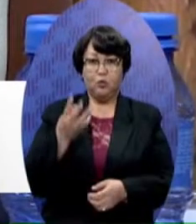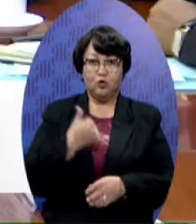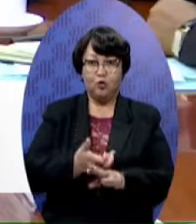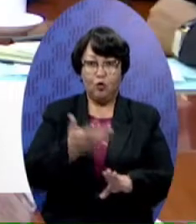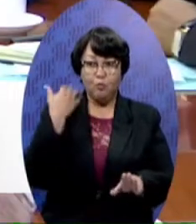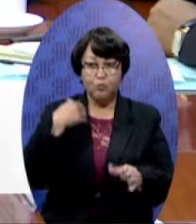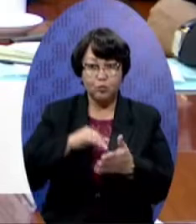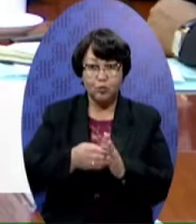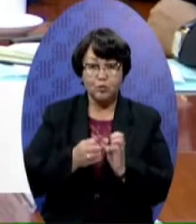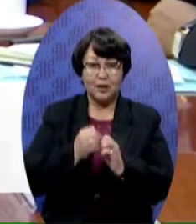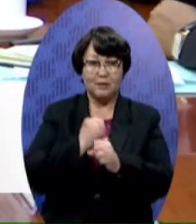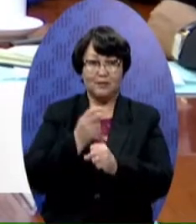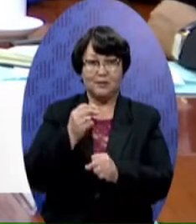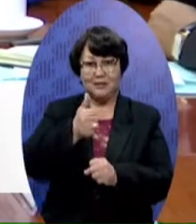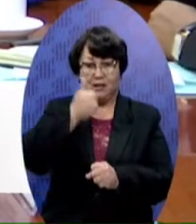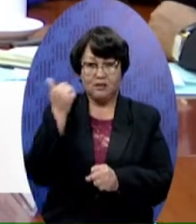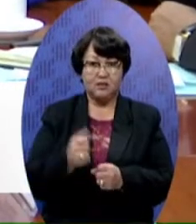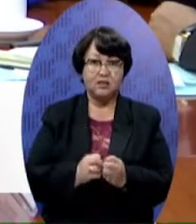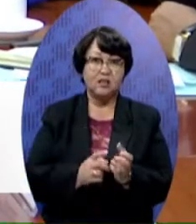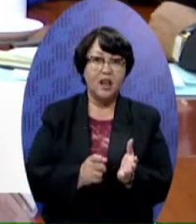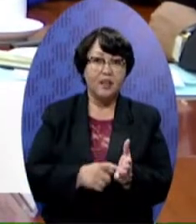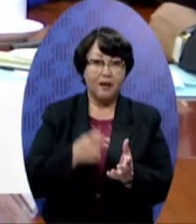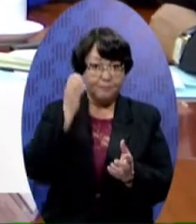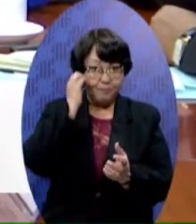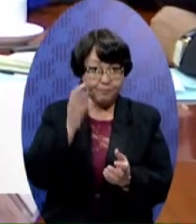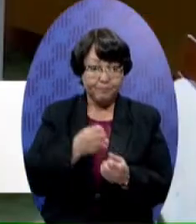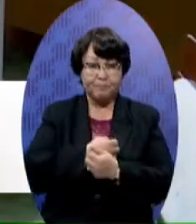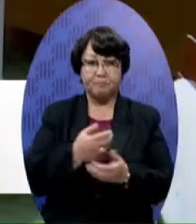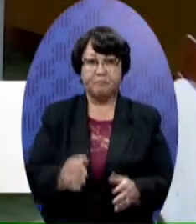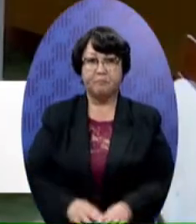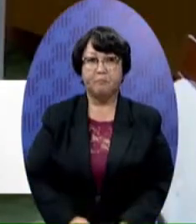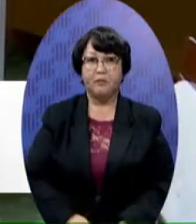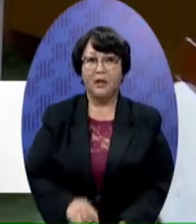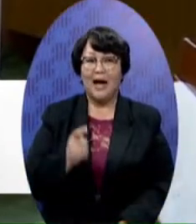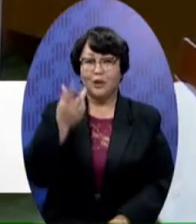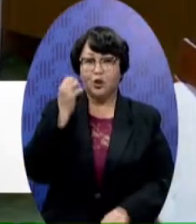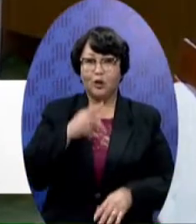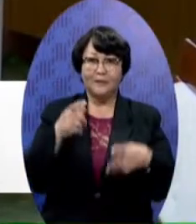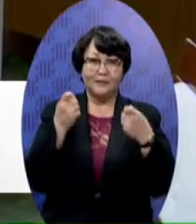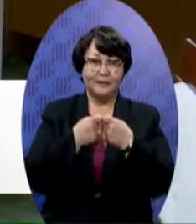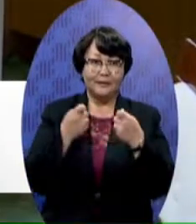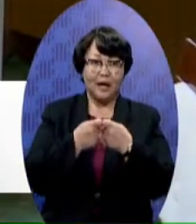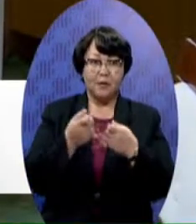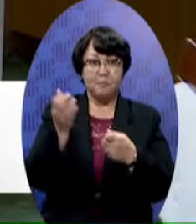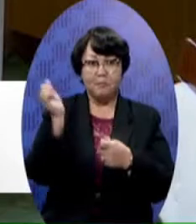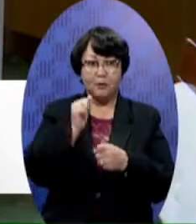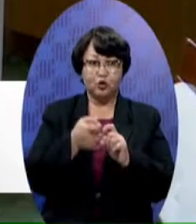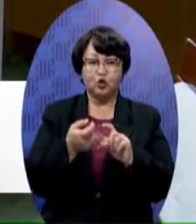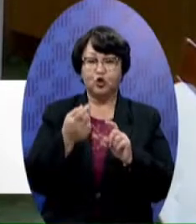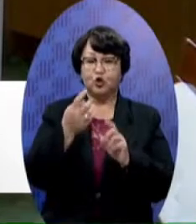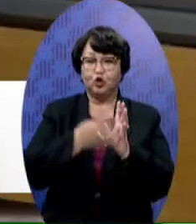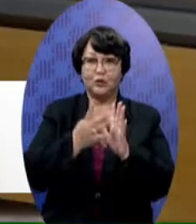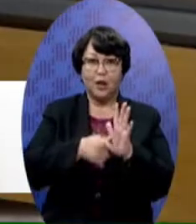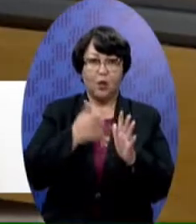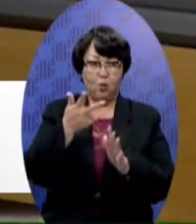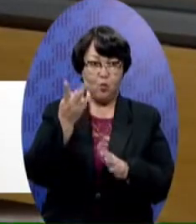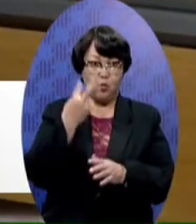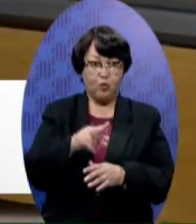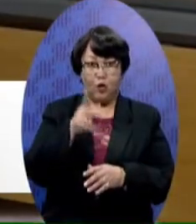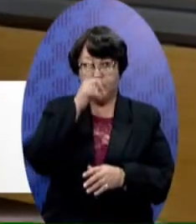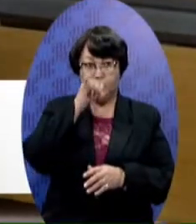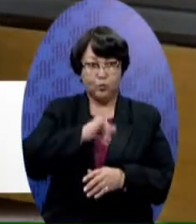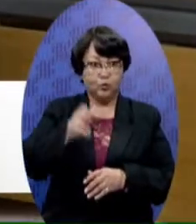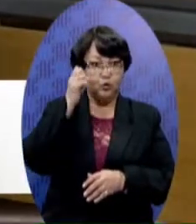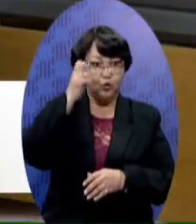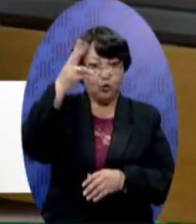хэлье. Халх голын дайны ялалтын ойг тэмдэглэн өнгөрүүлэх хүрээнд 9-р сарын 3-ны өдөр Оросын албаны улсын ерөнхийлөгч Владимир Путин